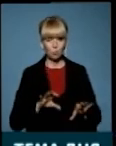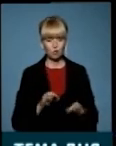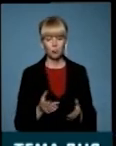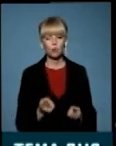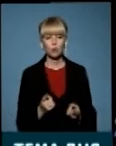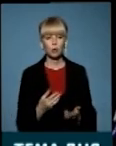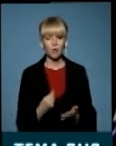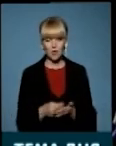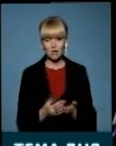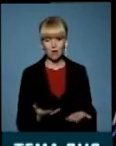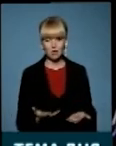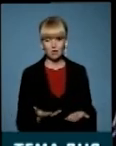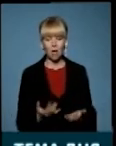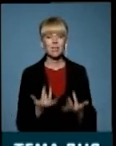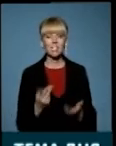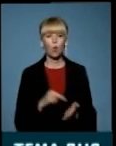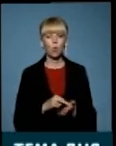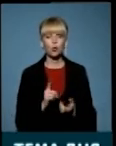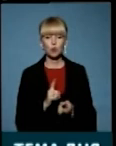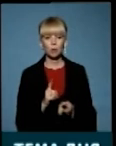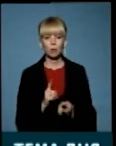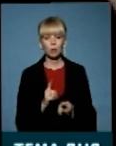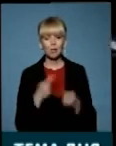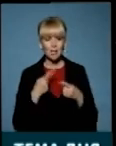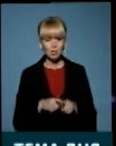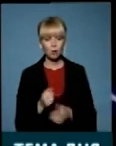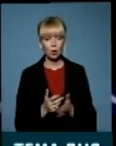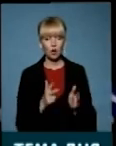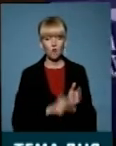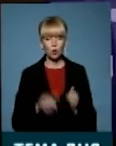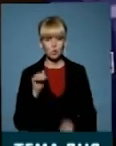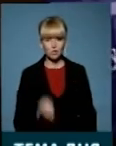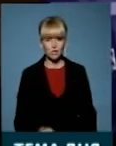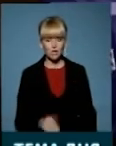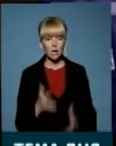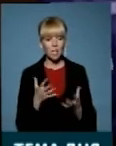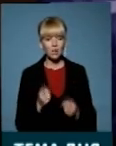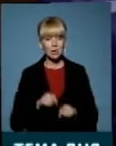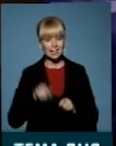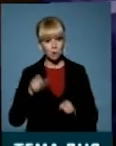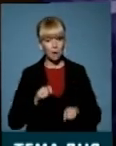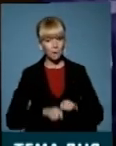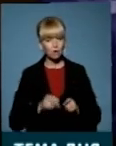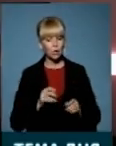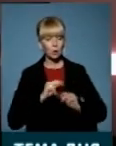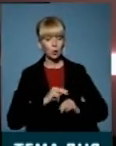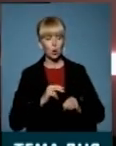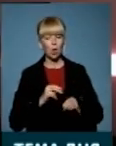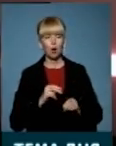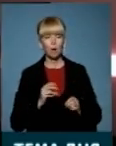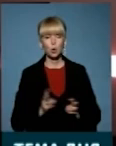Фінансово. Ну, а скільки коштує, щоб провести технічне обслуговування? 80 тисяч. А ще інспектор перевіряє, чи працює